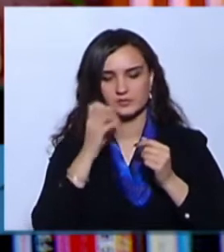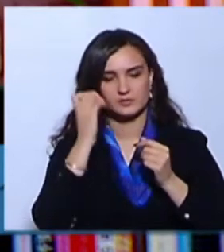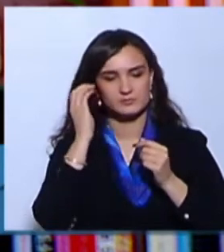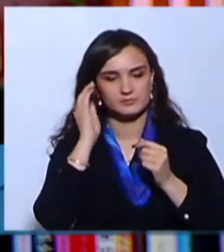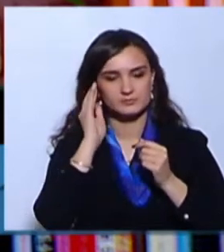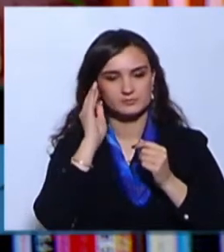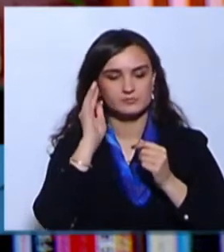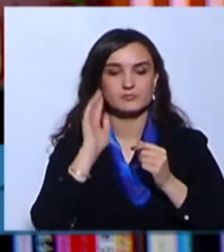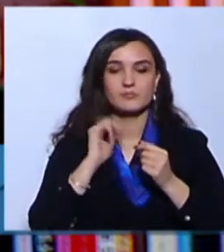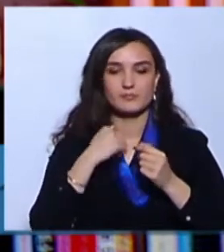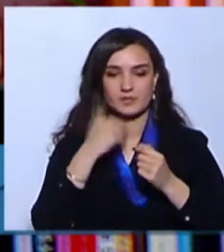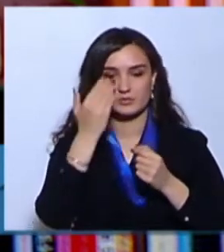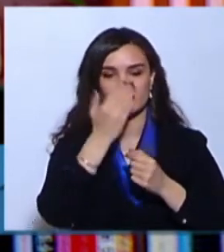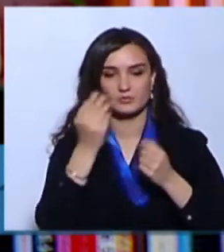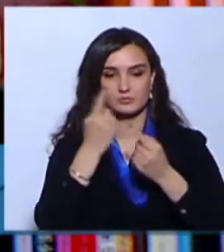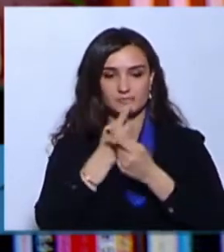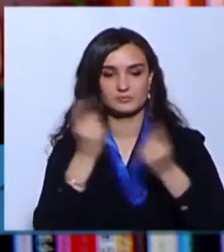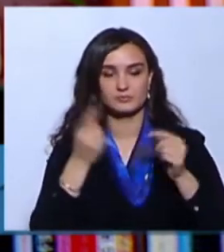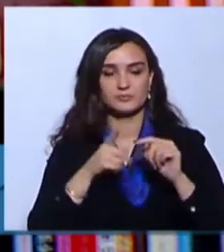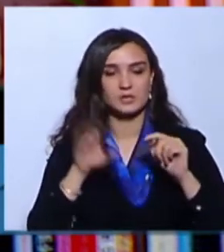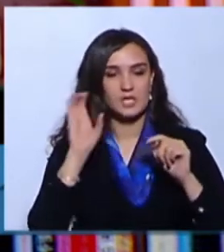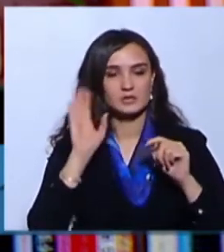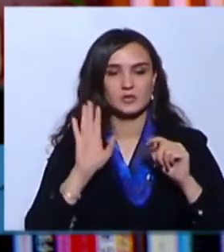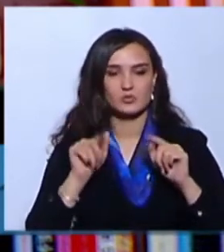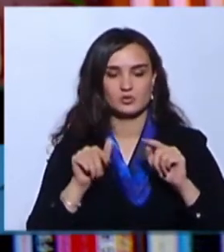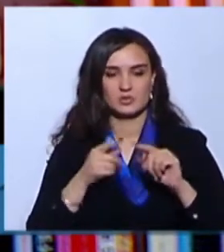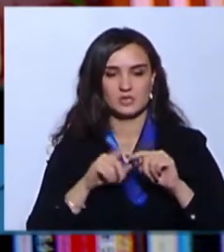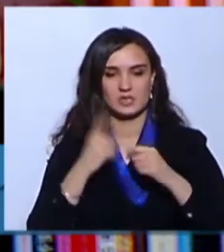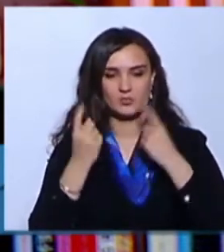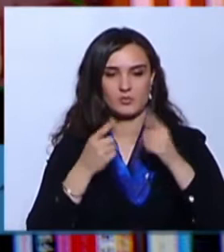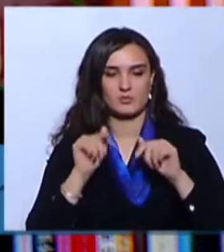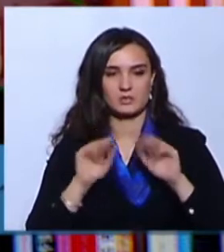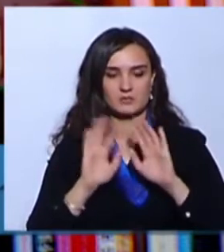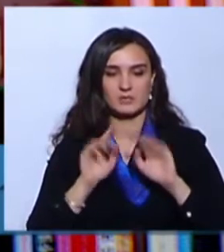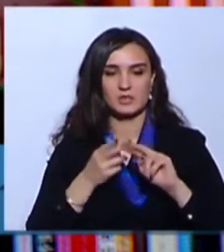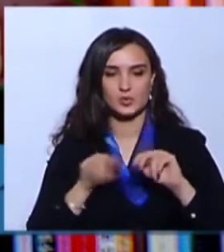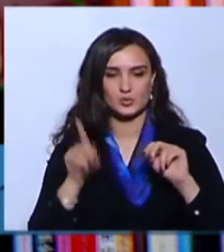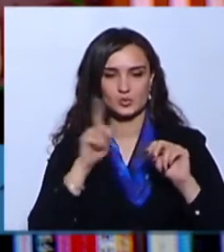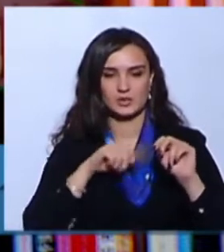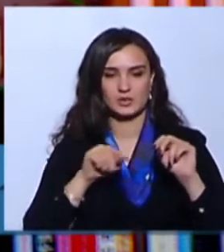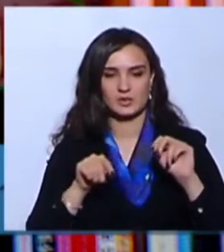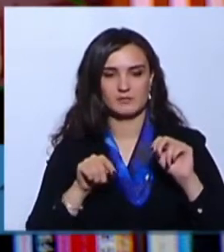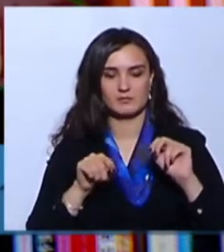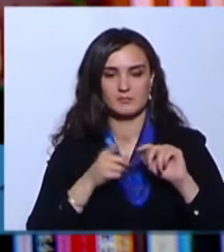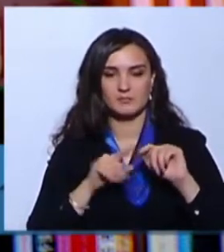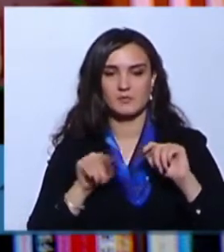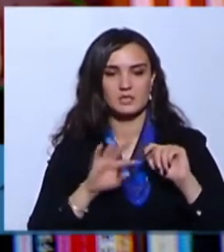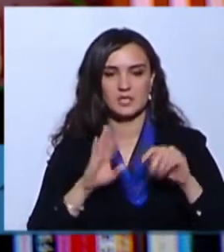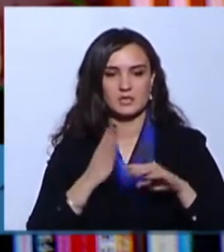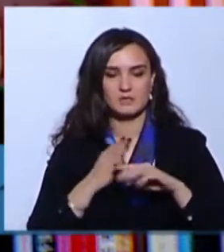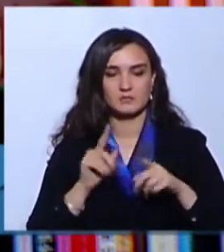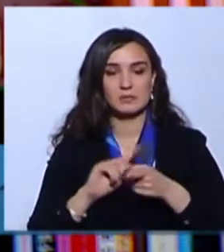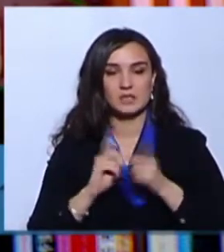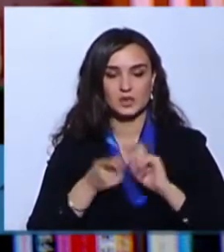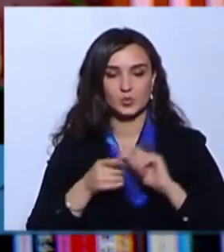მინდა მიმართო საზოგადოებას. არ დაუჯეროთ ასეთი შინაარსის ინფორმაციას, ეს გახლავთ ტყუილი. მას არ აქვს საფუძველი